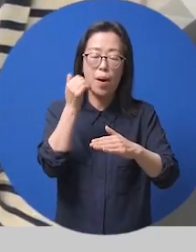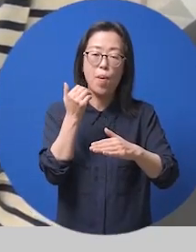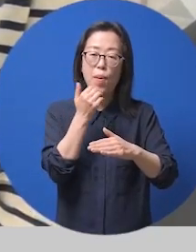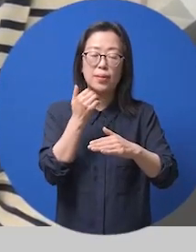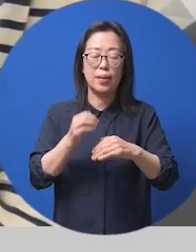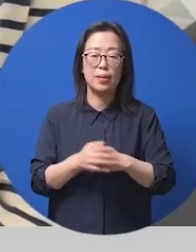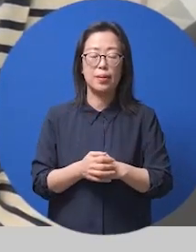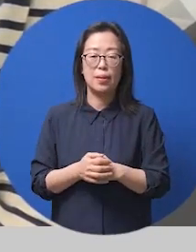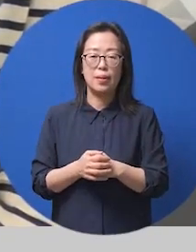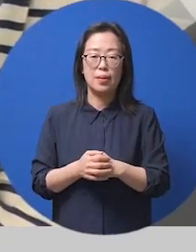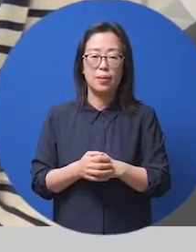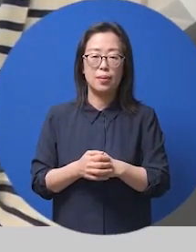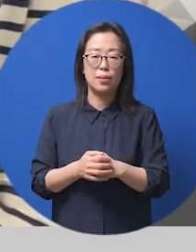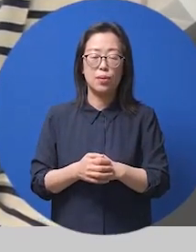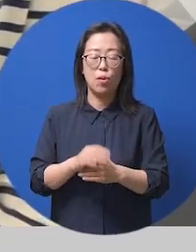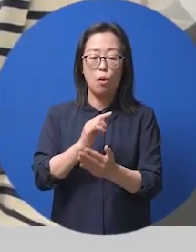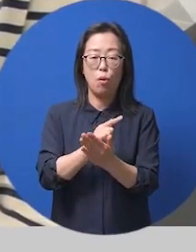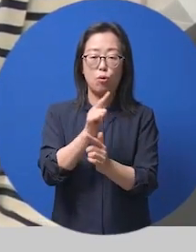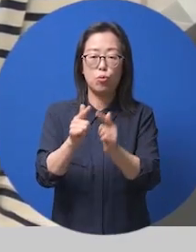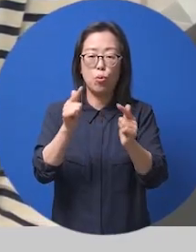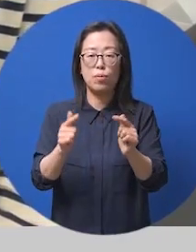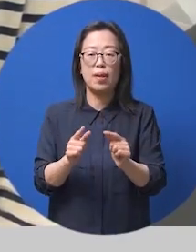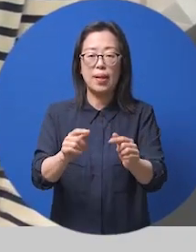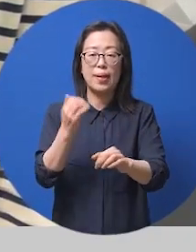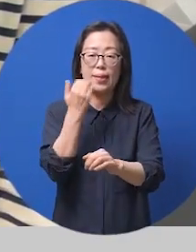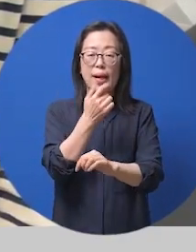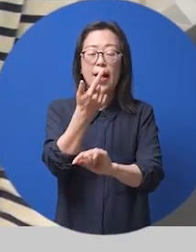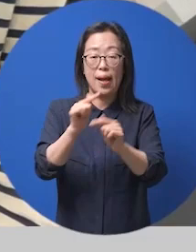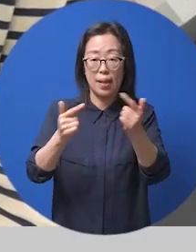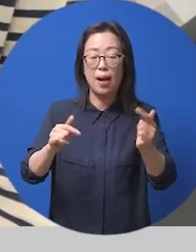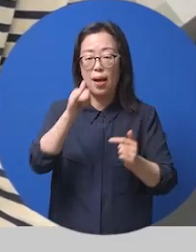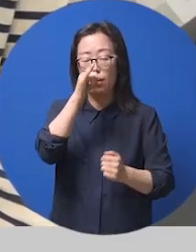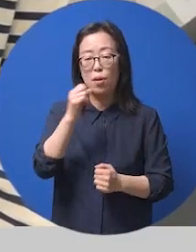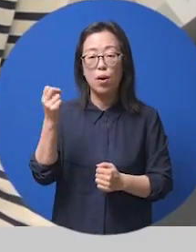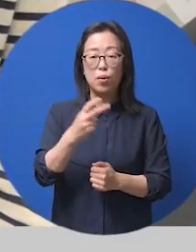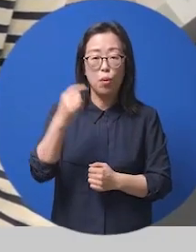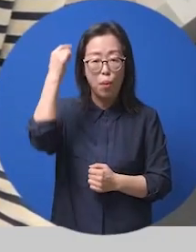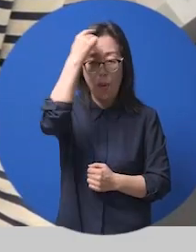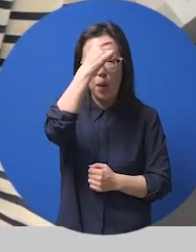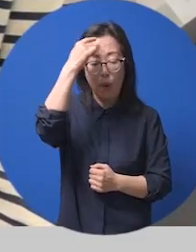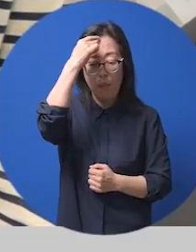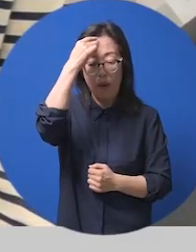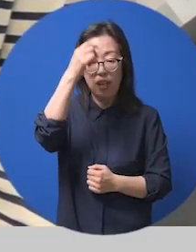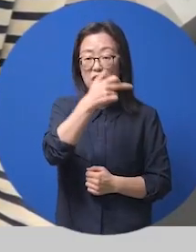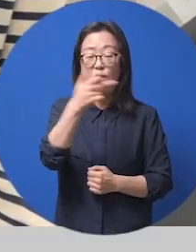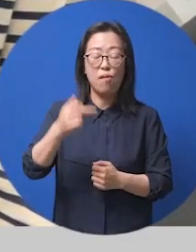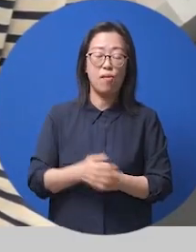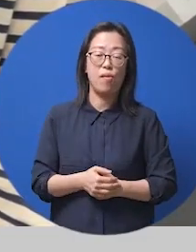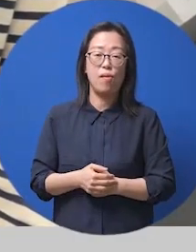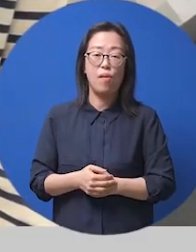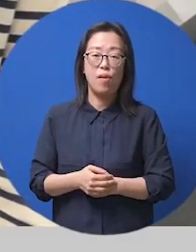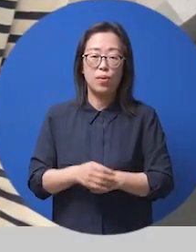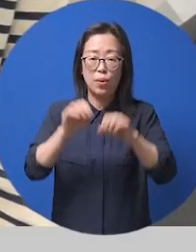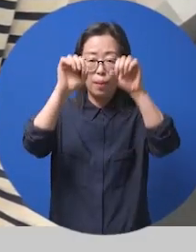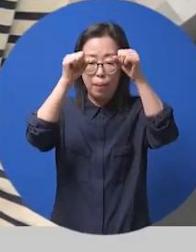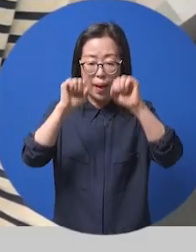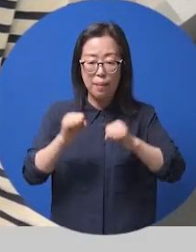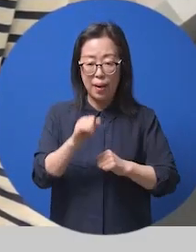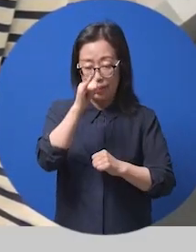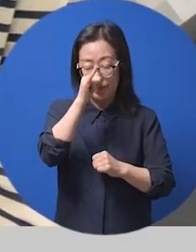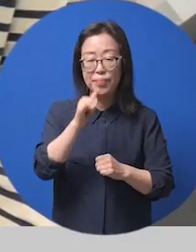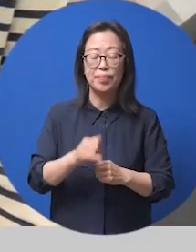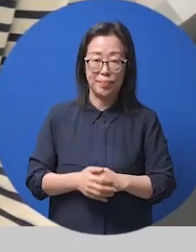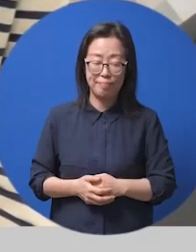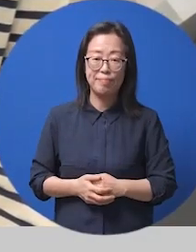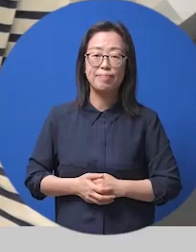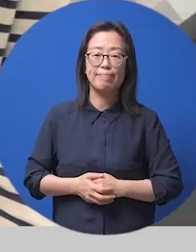띠고 있고 개체에 따라서 조금씩 차이를 보이기도 합니다. 또한 머리는 몸에 비해 크고 4개의 짧은 다리를 가지고